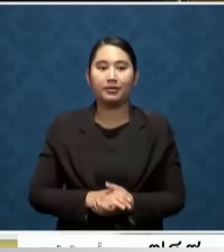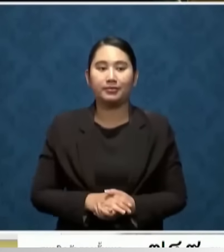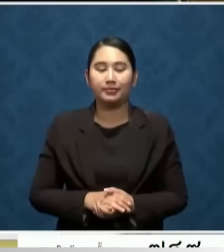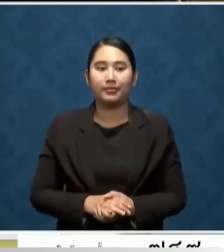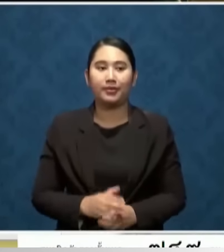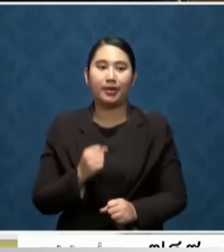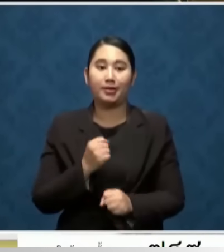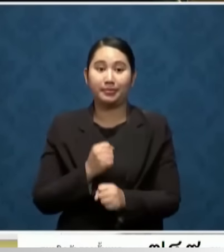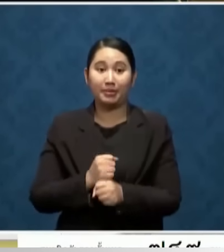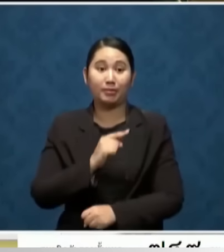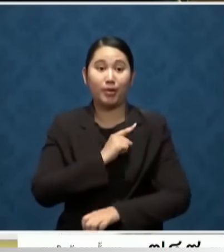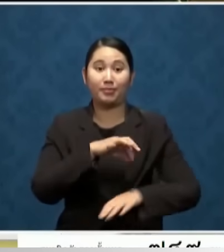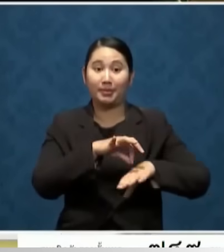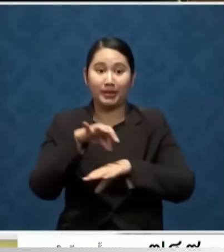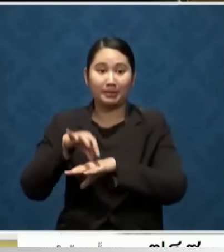บัติหน้าที่ของท่าน